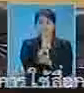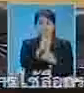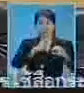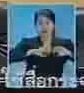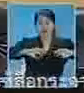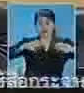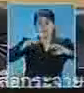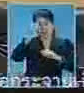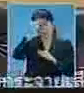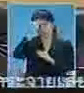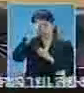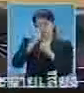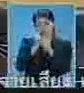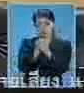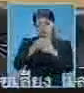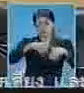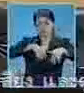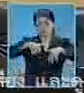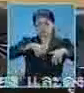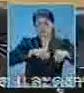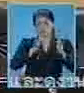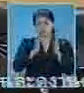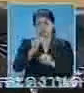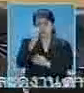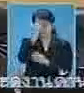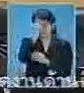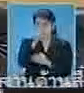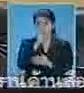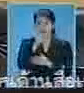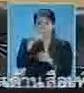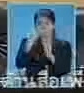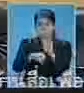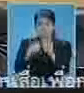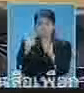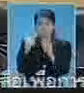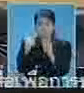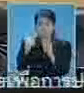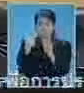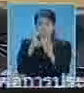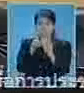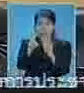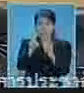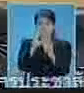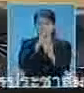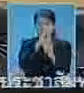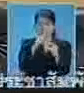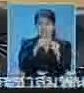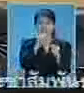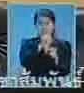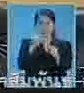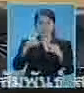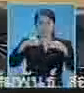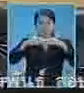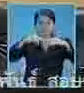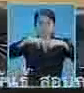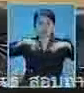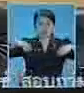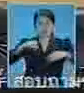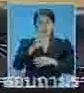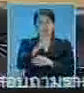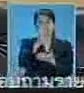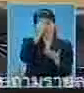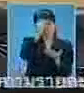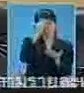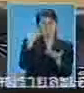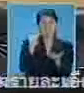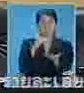ชนของเขาในครั้งนี้เนี่ยเป็นเรื่องที่ผิดไหมถ้าท่านเป็นรัฐส.ส.ฝ่ายค้านของในสภาของญี่ปุ่นถ้าอภิปรายบ